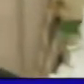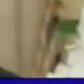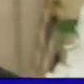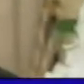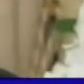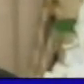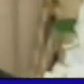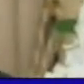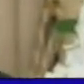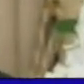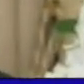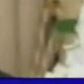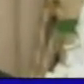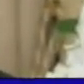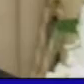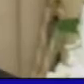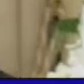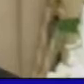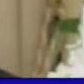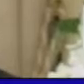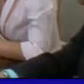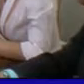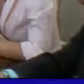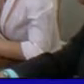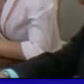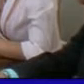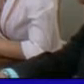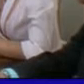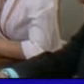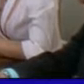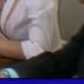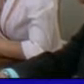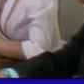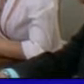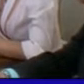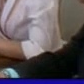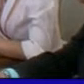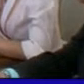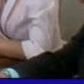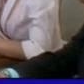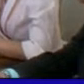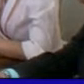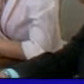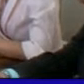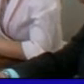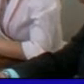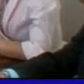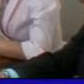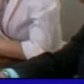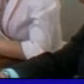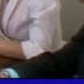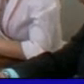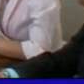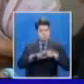นปัญหาที่นี ่ นะครับแต่ว่าเครื่องเนี่ยเข้าใจว่ามันแจ้งเข้ามาว่ามันจำเป็นที่จะต้องมาเติมน้ำมันไม่งั้นเนี่